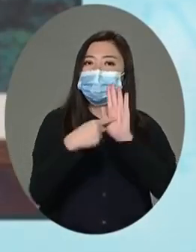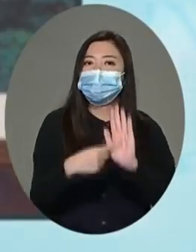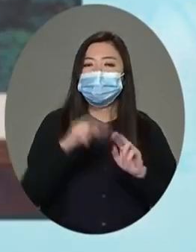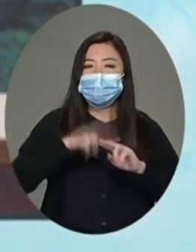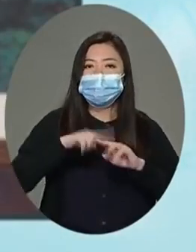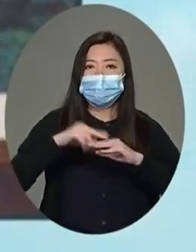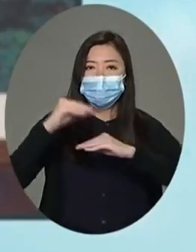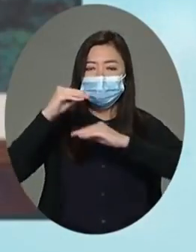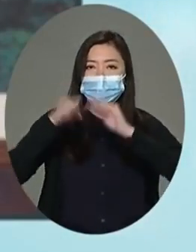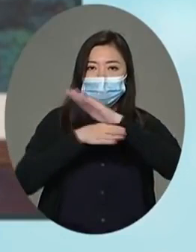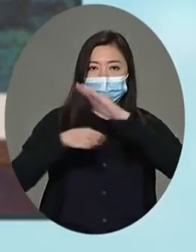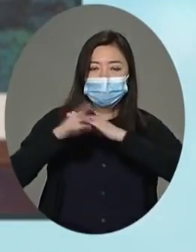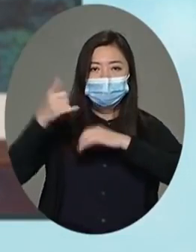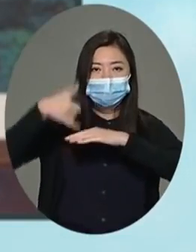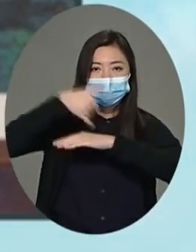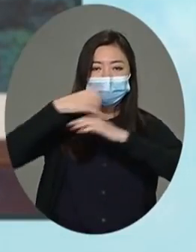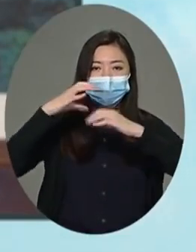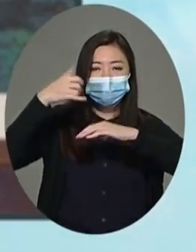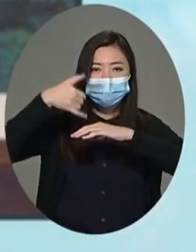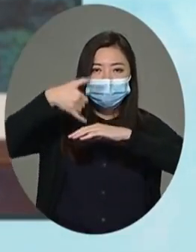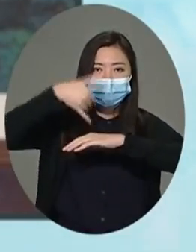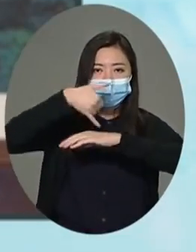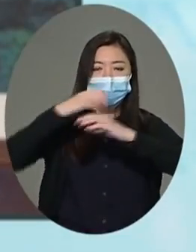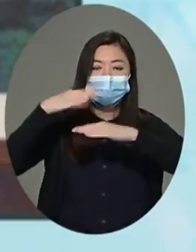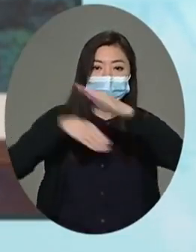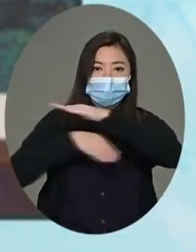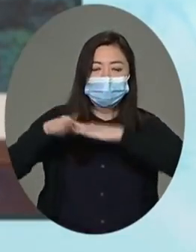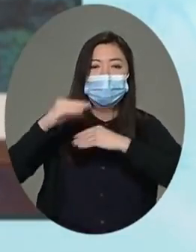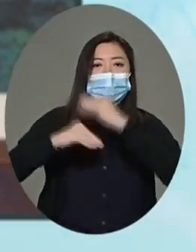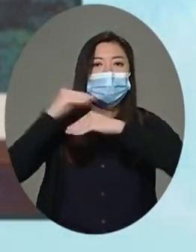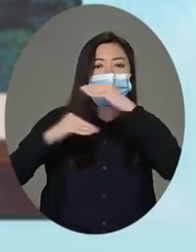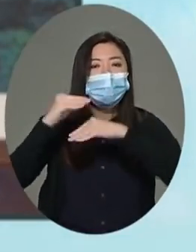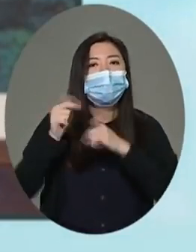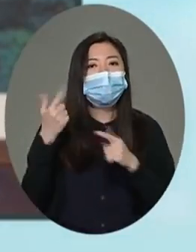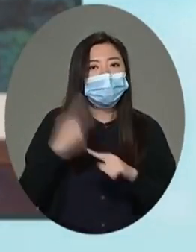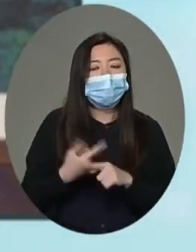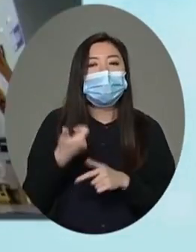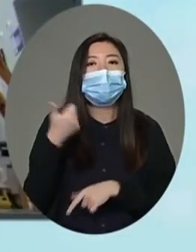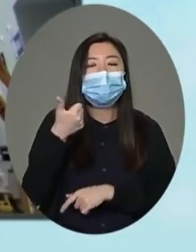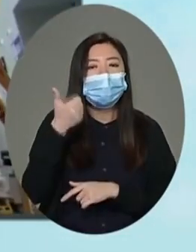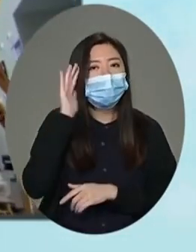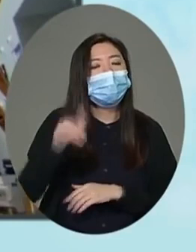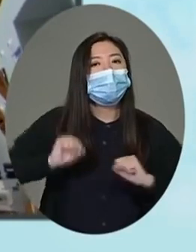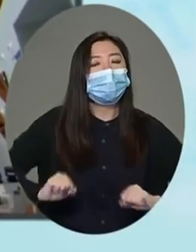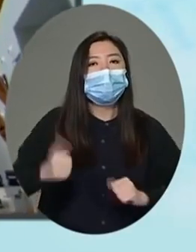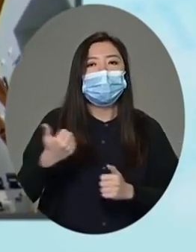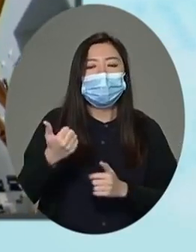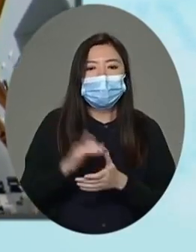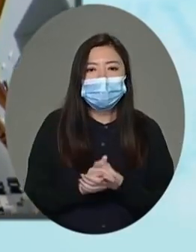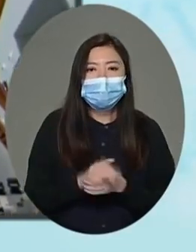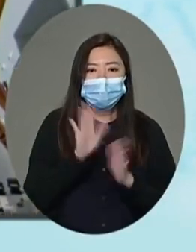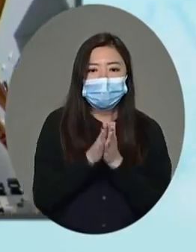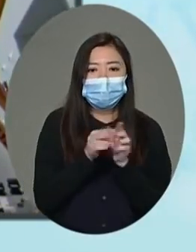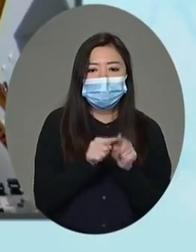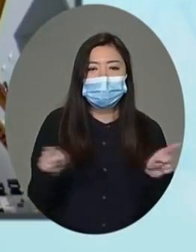太空站建造进入全面实施阶段，为后续任务展开奠定了坚实基础。天和核心舱全